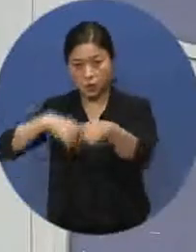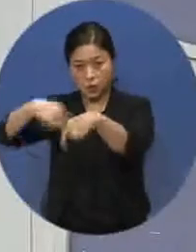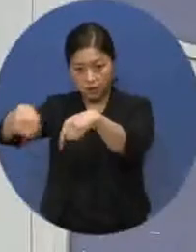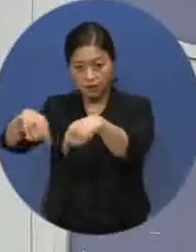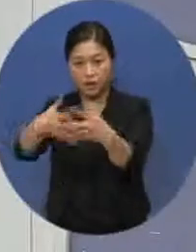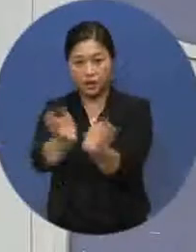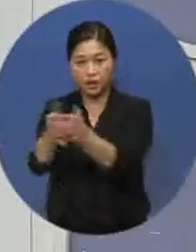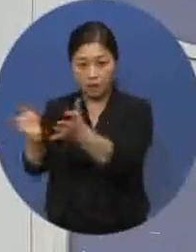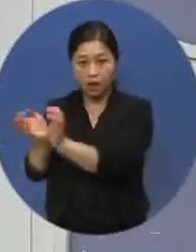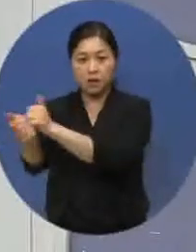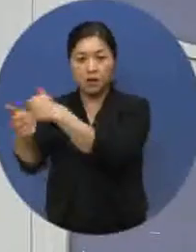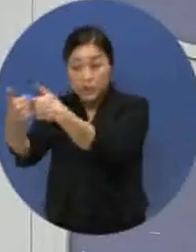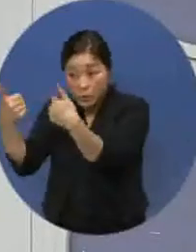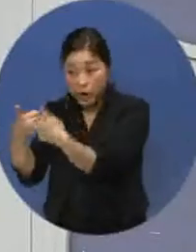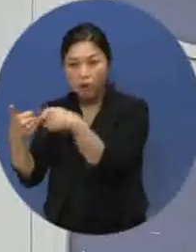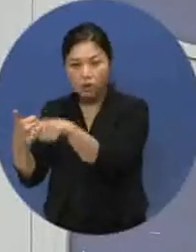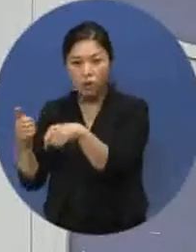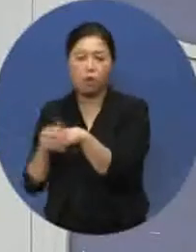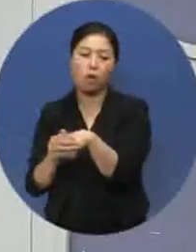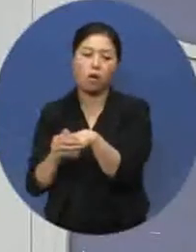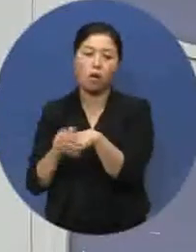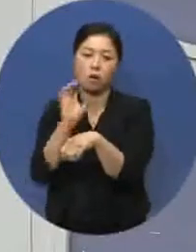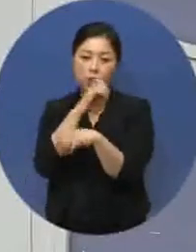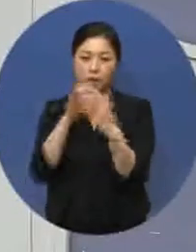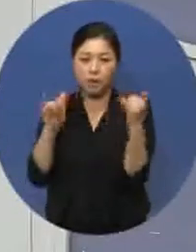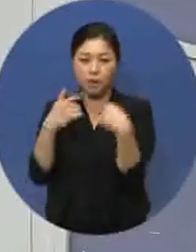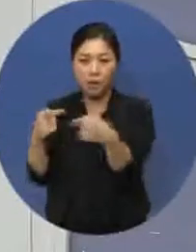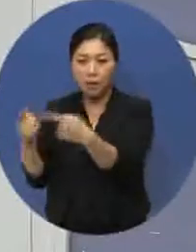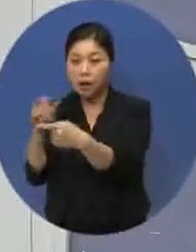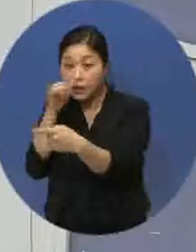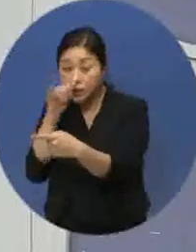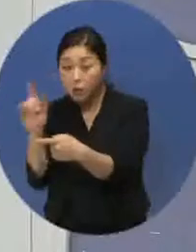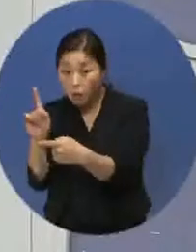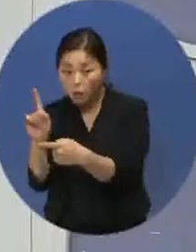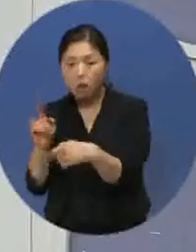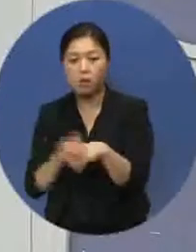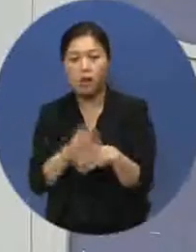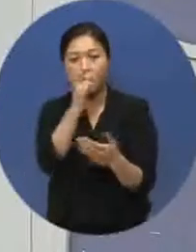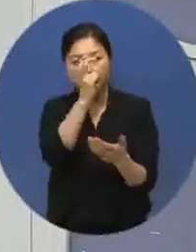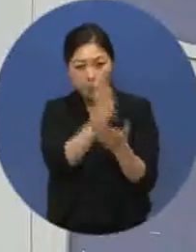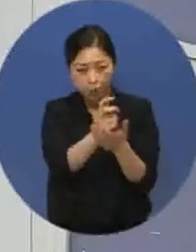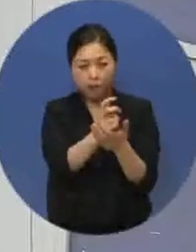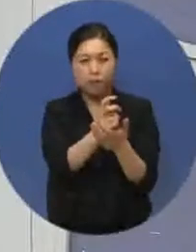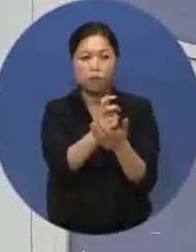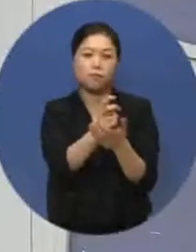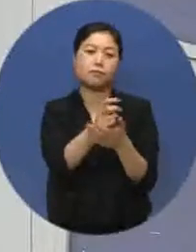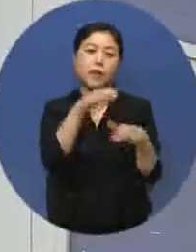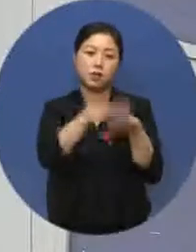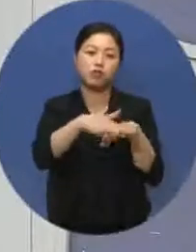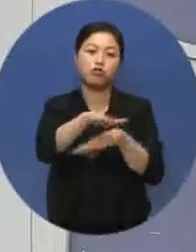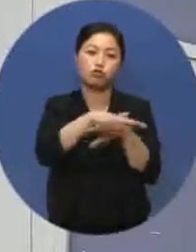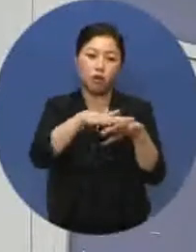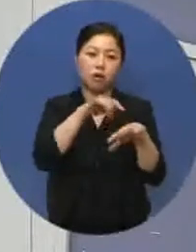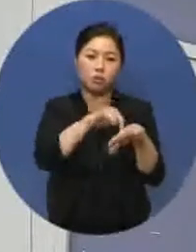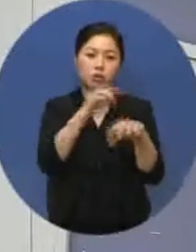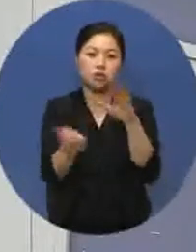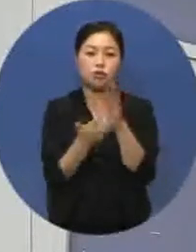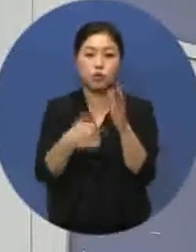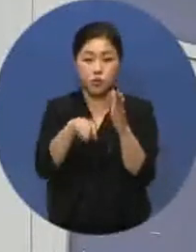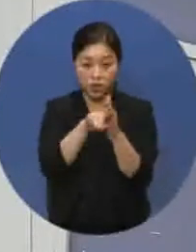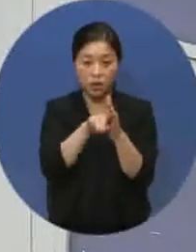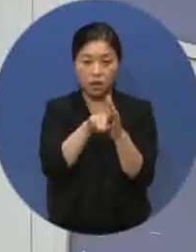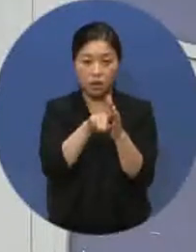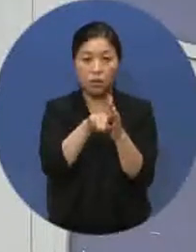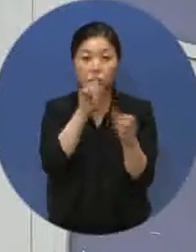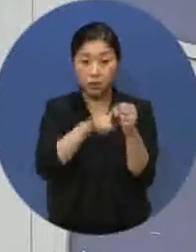변호사들이 진출하고 있는 것은 어떻게 보면 법치주의라는 것을 실현하기 위한 기본이기 때문에 저는 더 많은 법조인들이 국회에